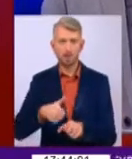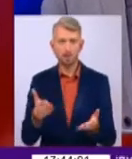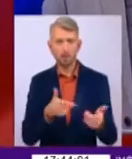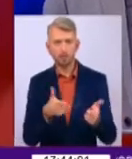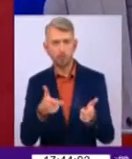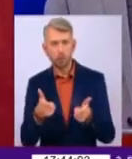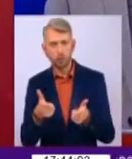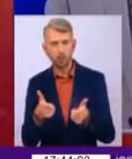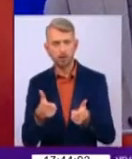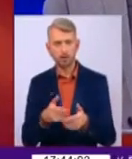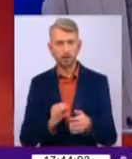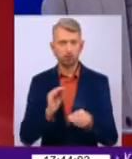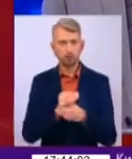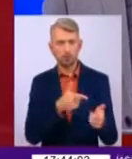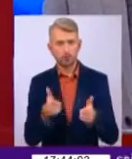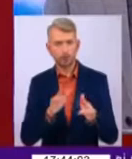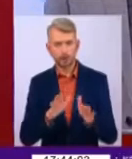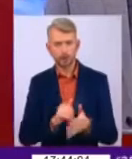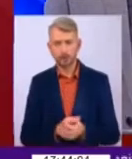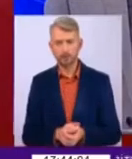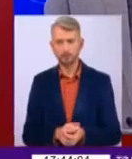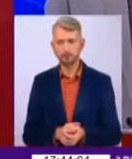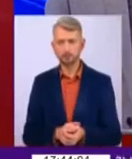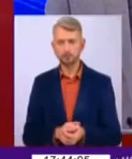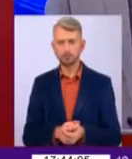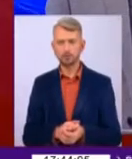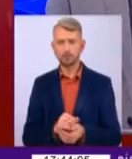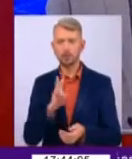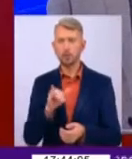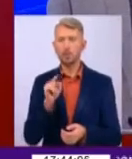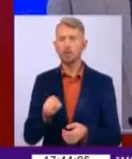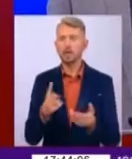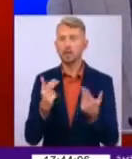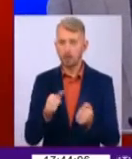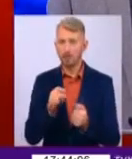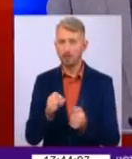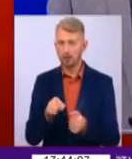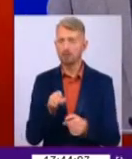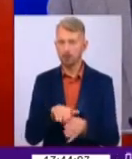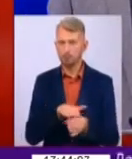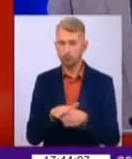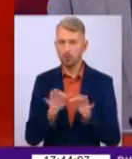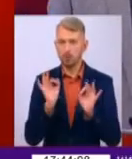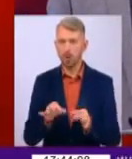якоїсь допідготовки тільки? Ну, здесь, да, здесь вы абсолютно правы. После